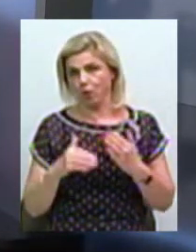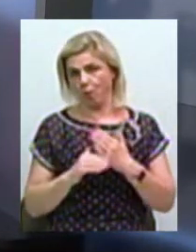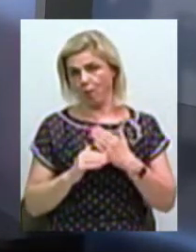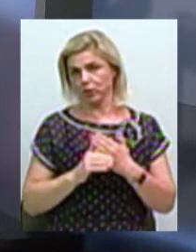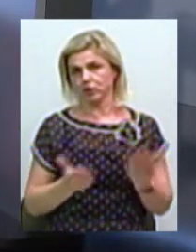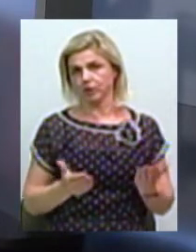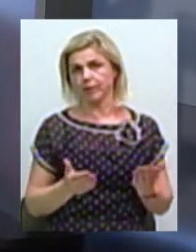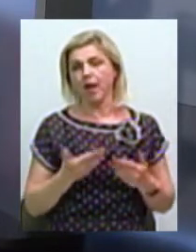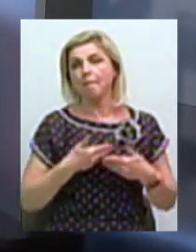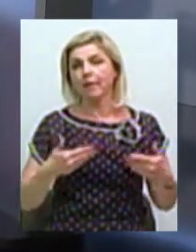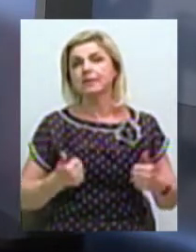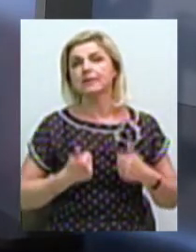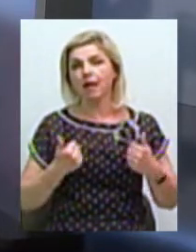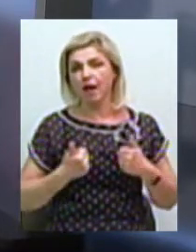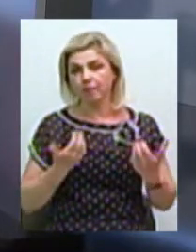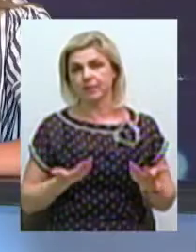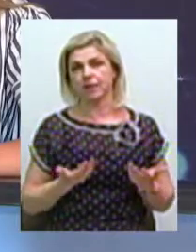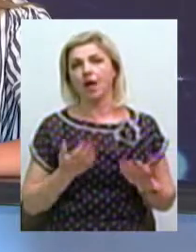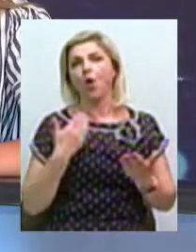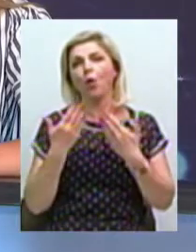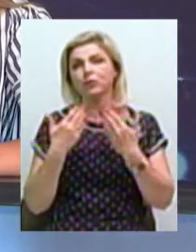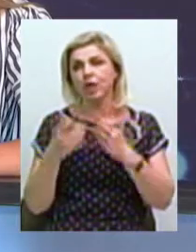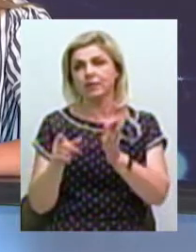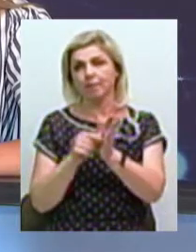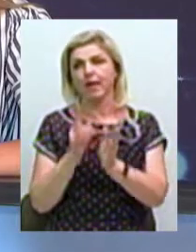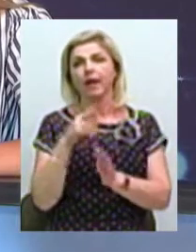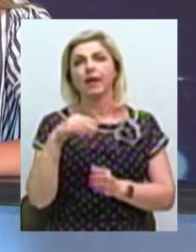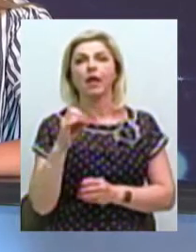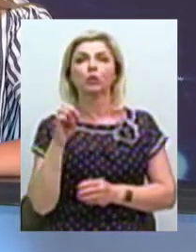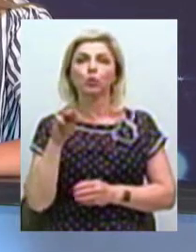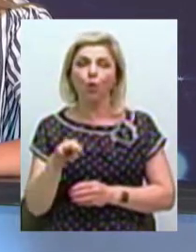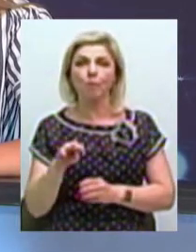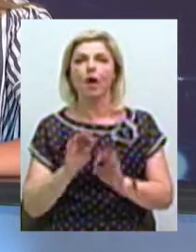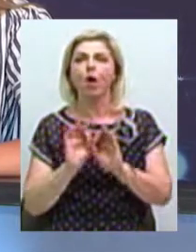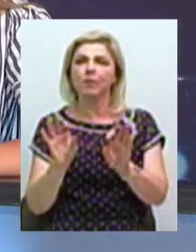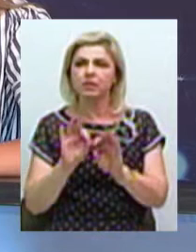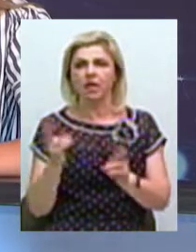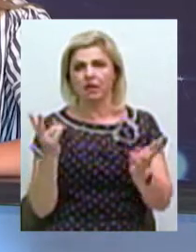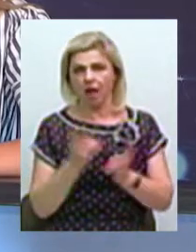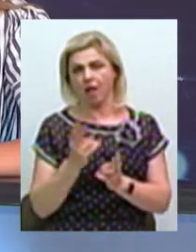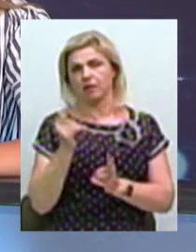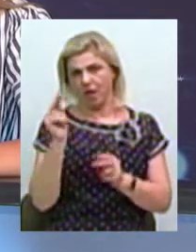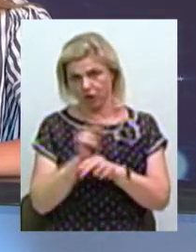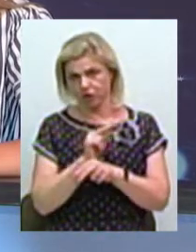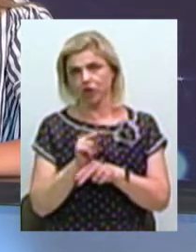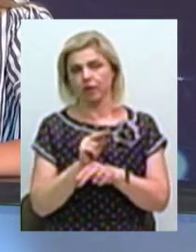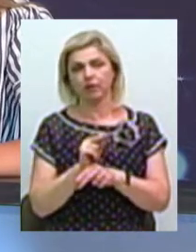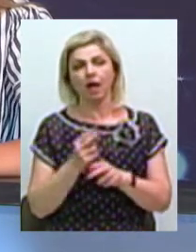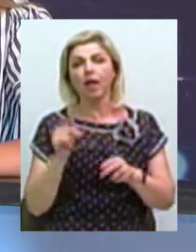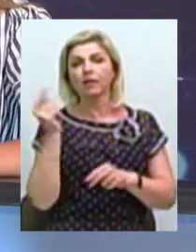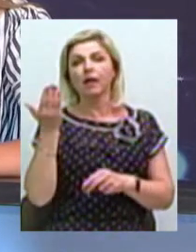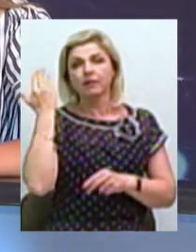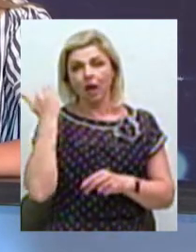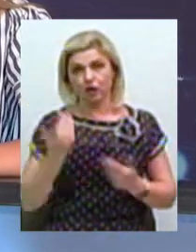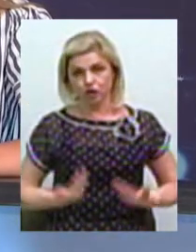ну, мы стараемся мотивировать, мы стараемся общаться с клиентами, мотивировать на прохождение, потому что, ну, та жизнь, из